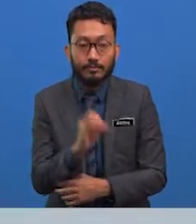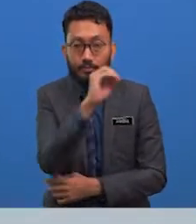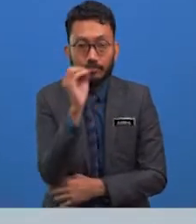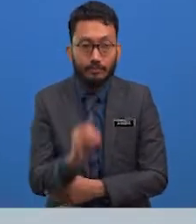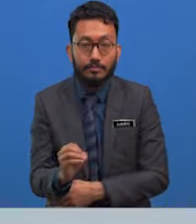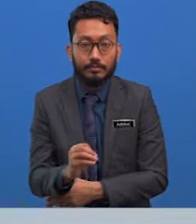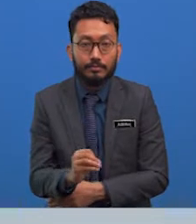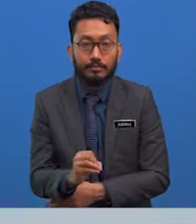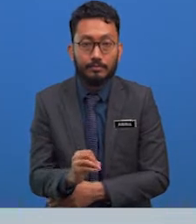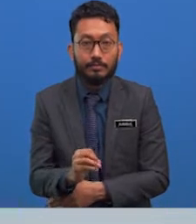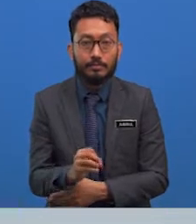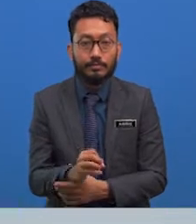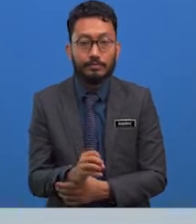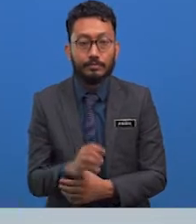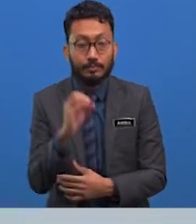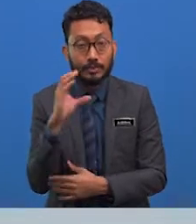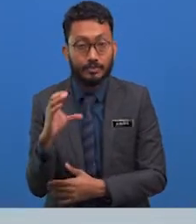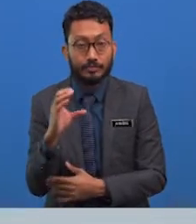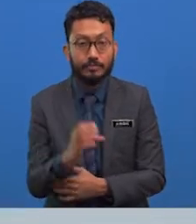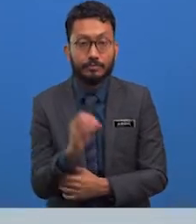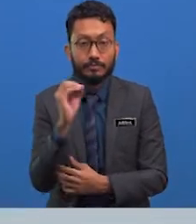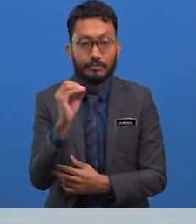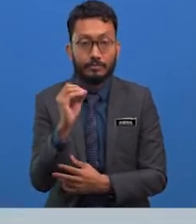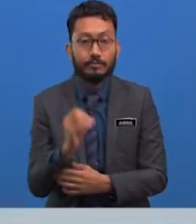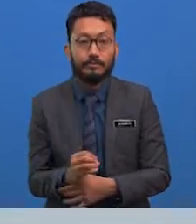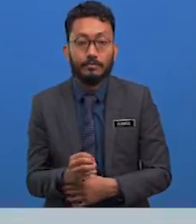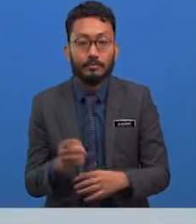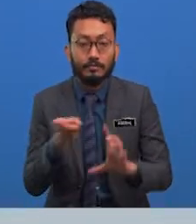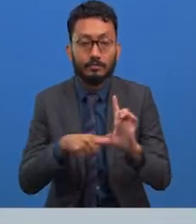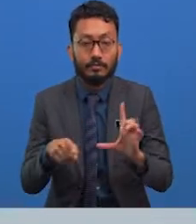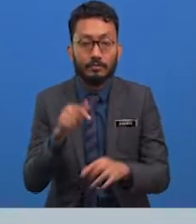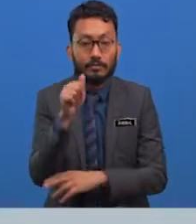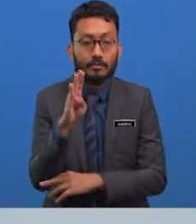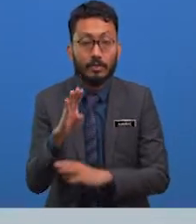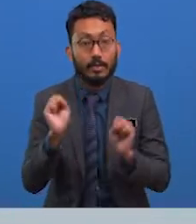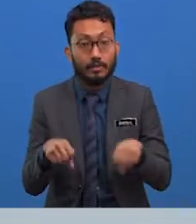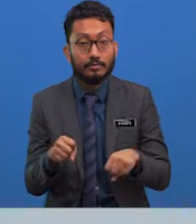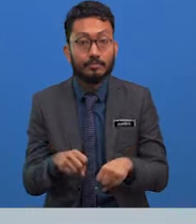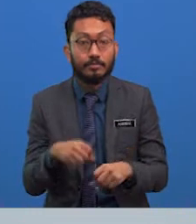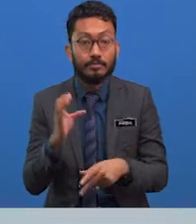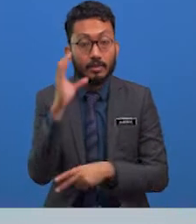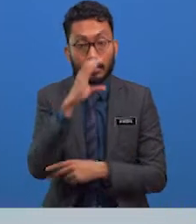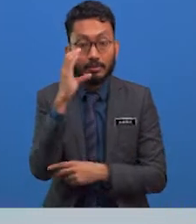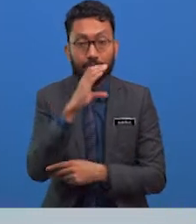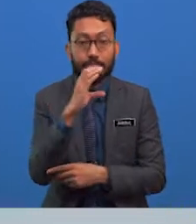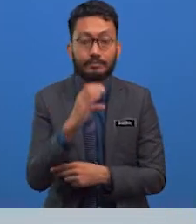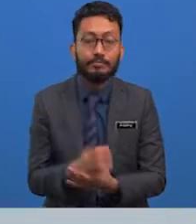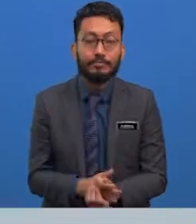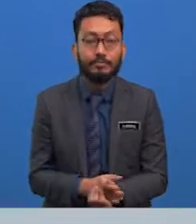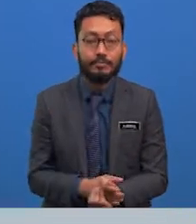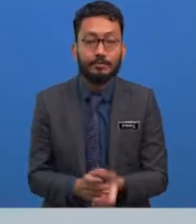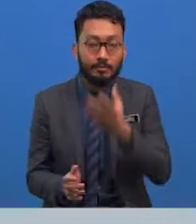dan 55 darjah. Oleh itu, sudut A boleh dicari menggunakan ciri